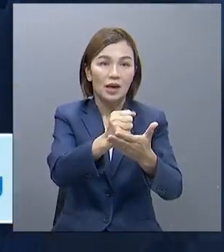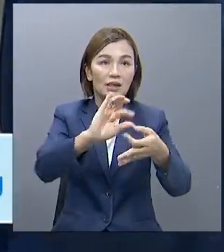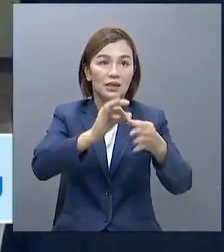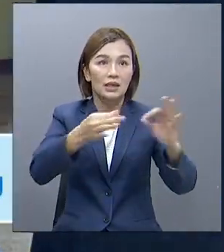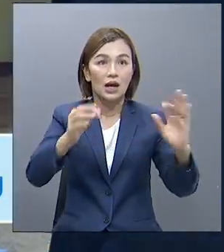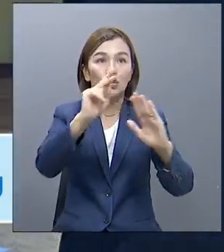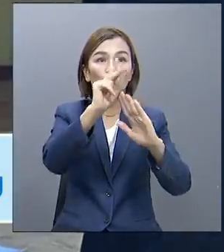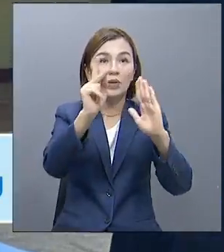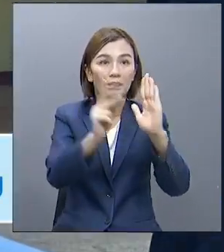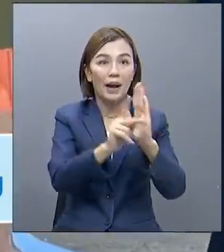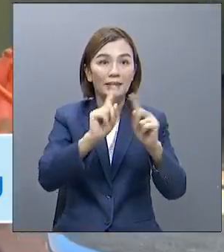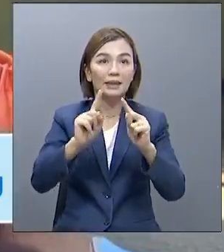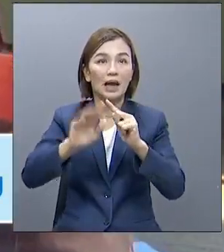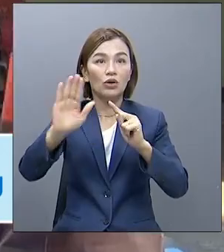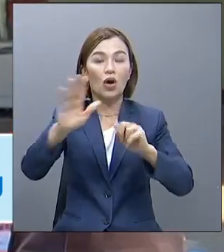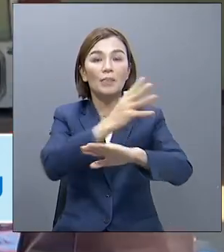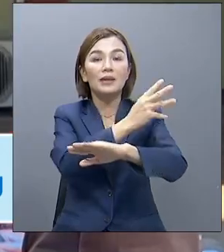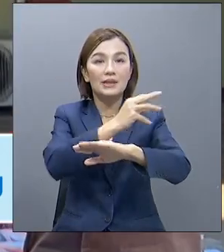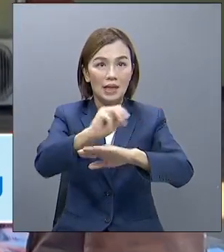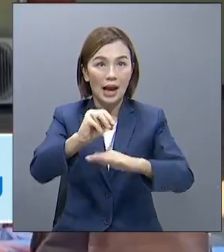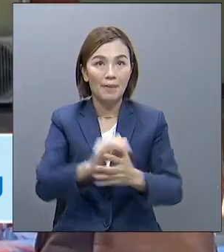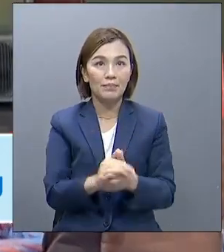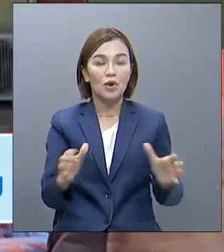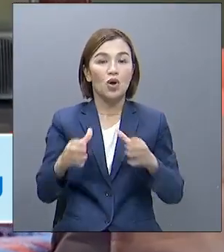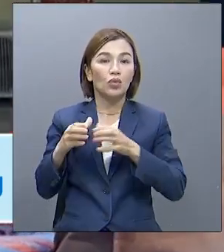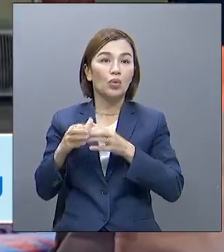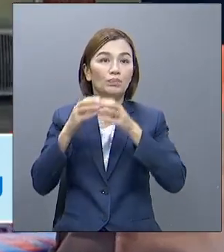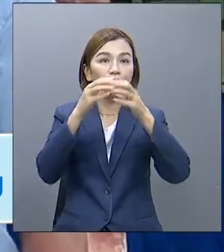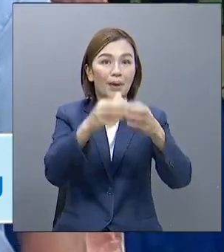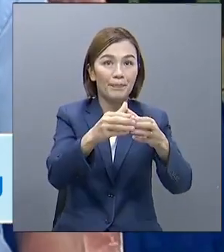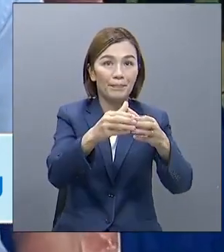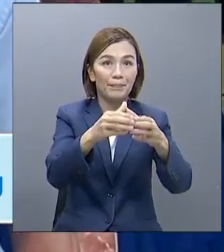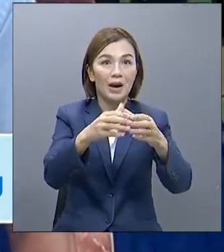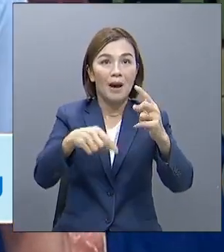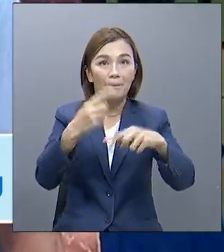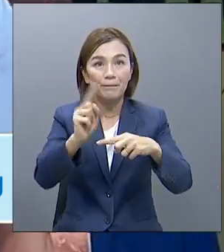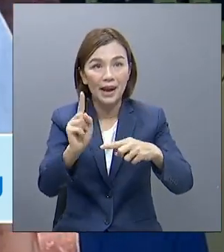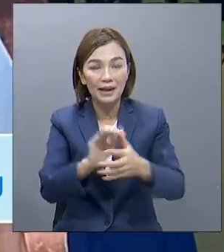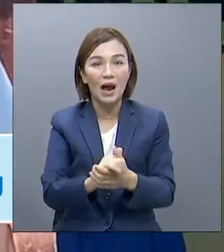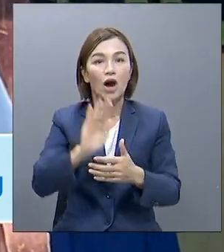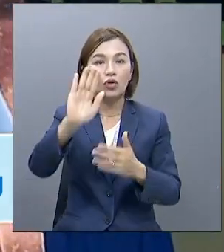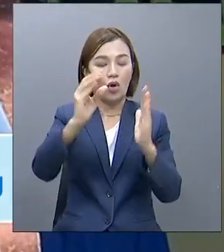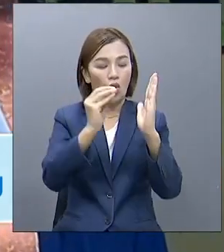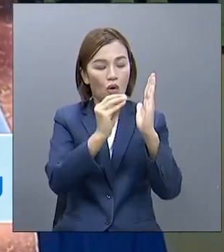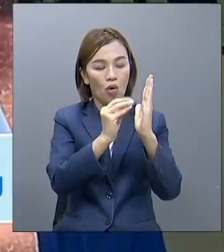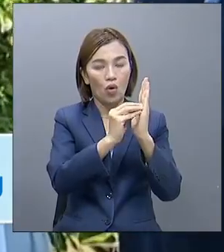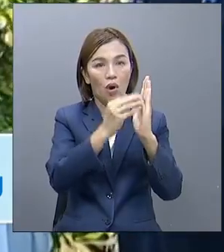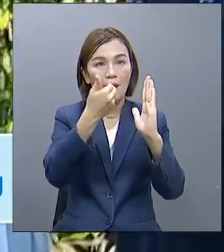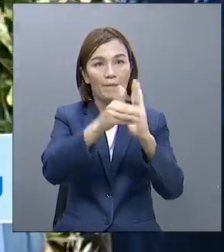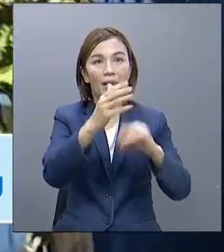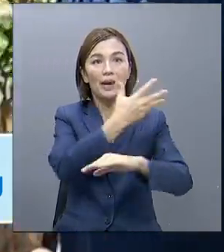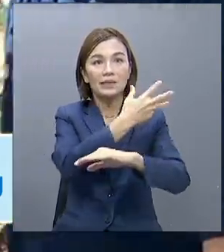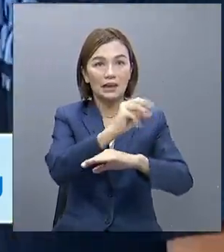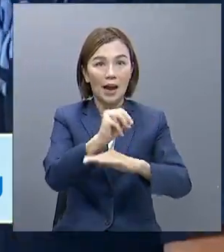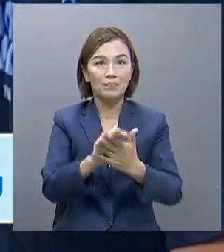อารยะธีรพัทรนันท์และคณะได้ลงพื้นที่ไปค่ะที่อำเภอกันทรวิชัยจังหวัดมหาสารคามพ